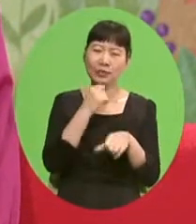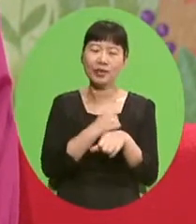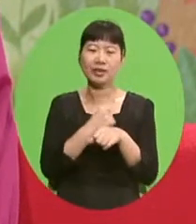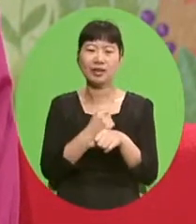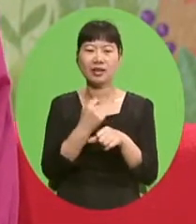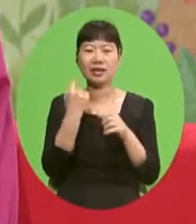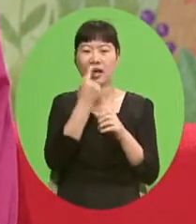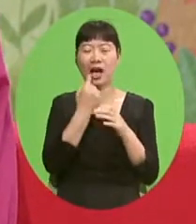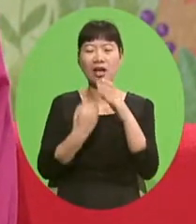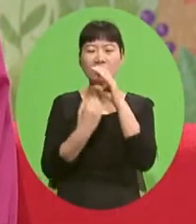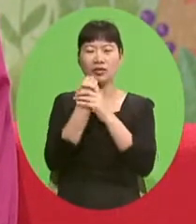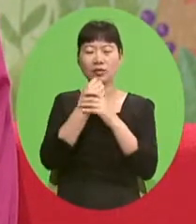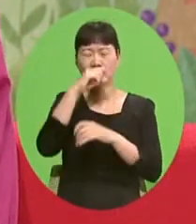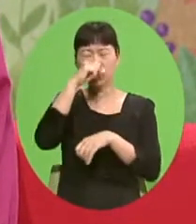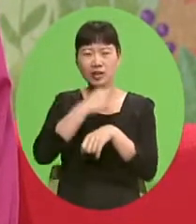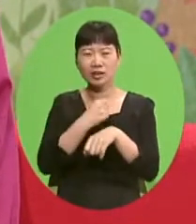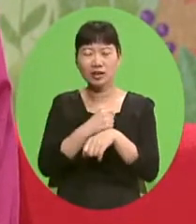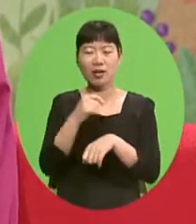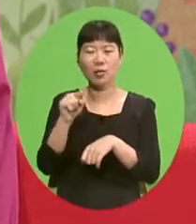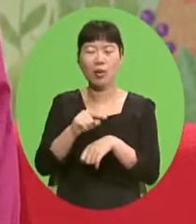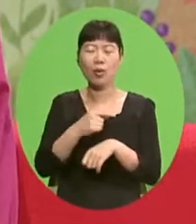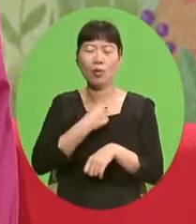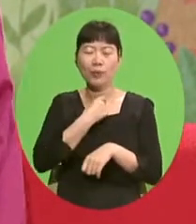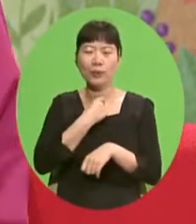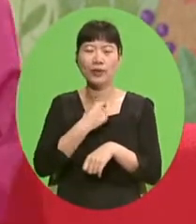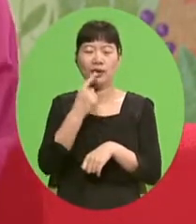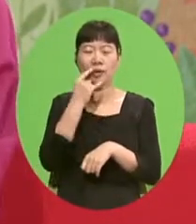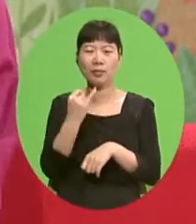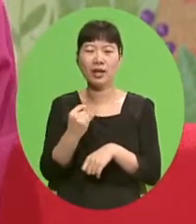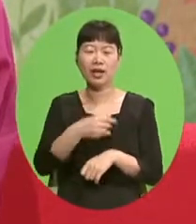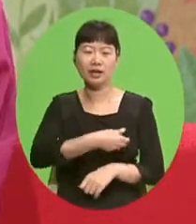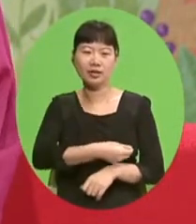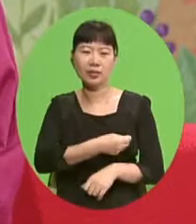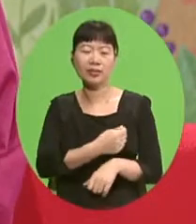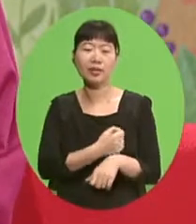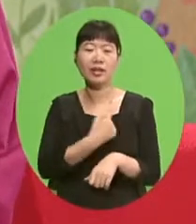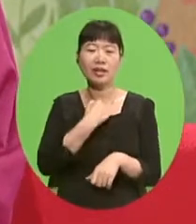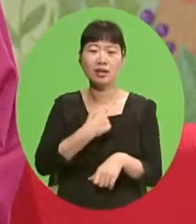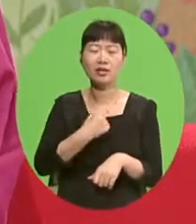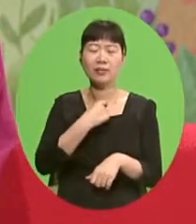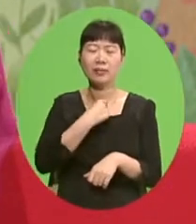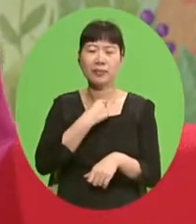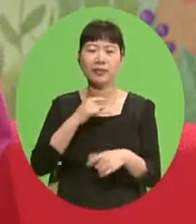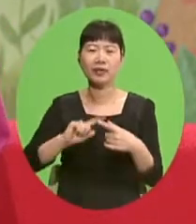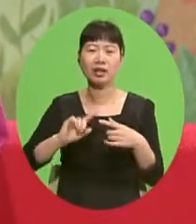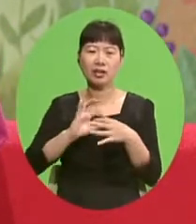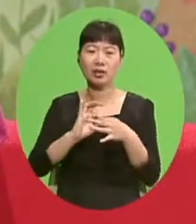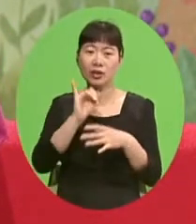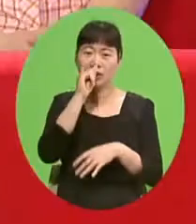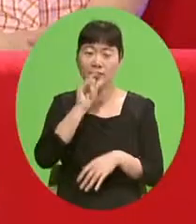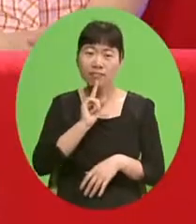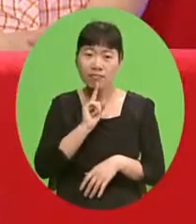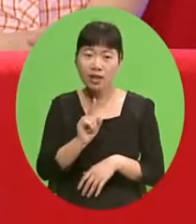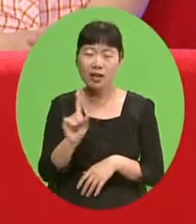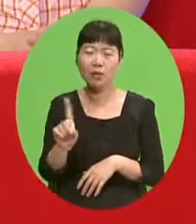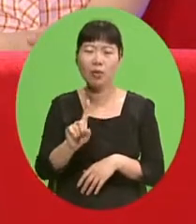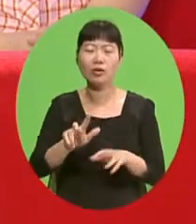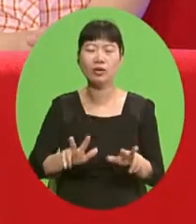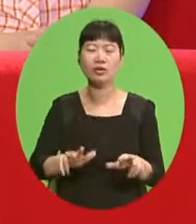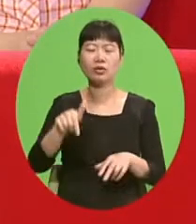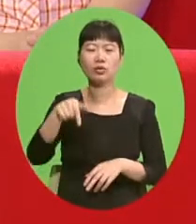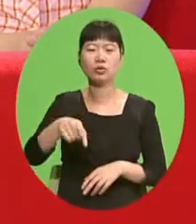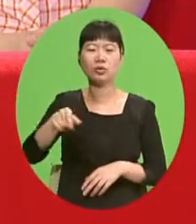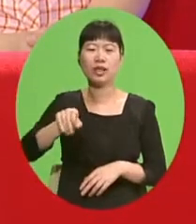입안에 넣는 거를 좋아하는 건 뭔가 그런 욕구, 엄마의 젖을 빨았던 어떤 그런 욕구랑 이렇게 연관이 있는 건가요, 선생님? 그럼요. 우리